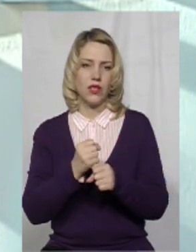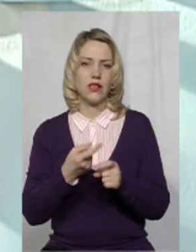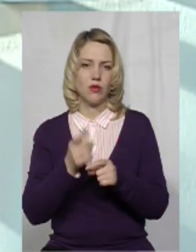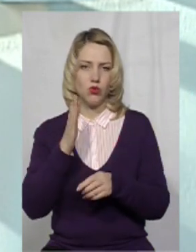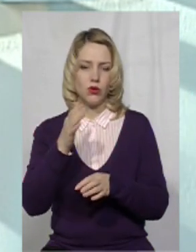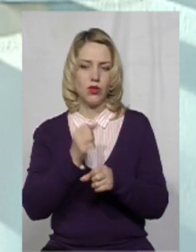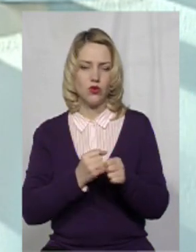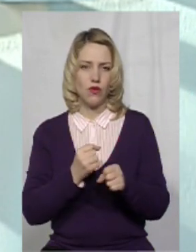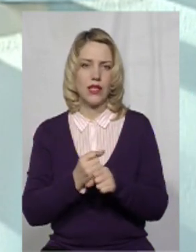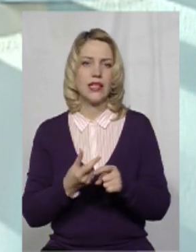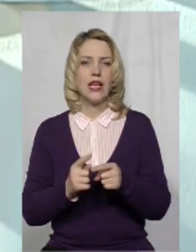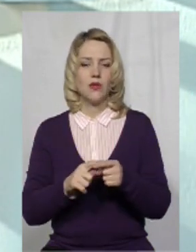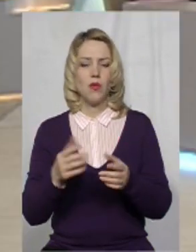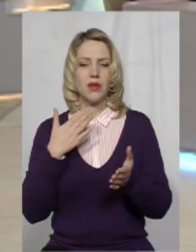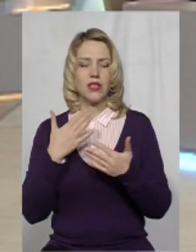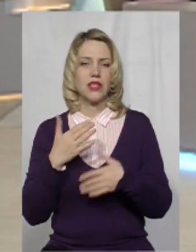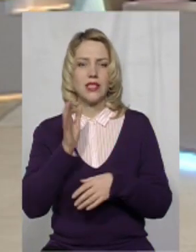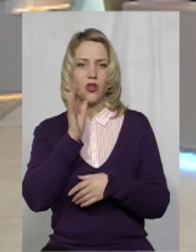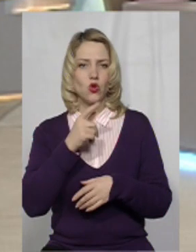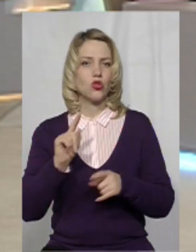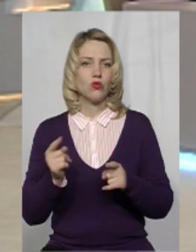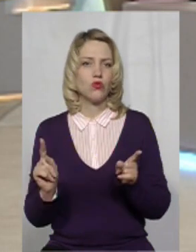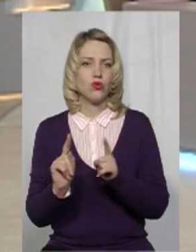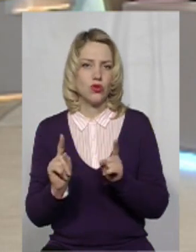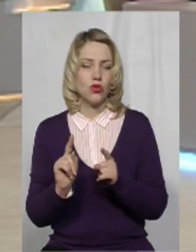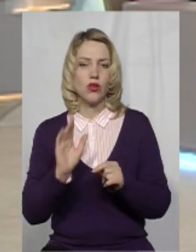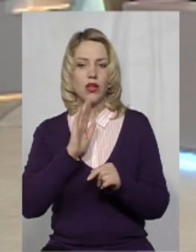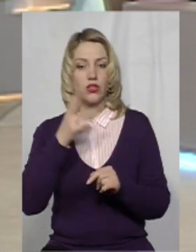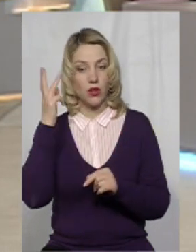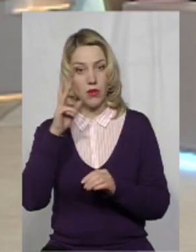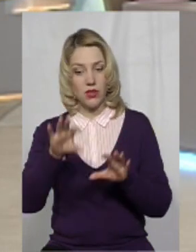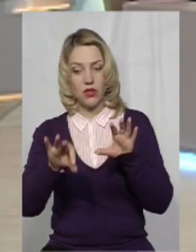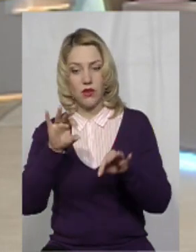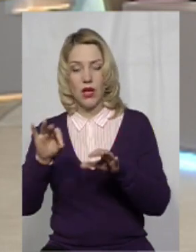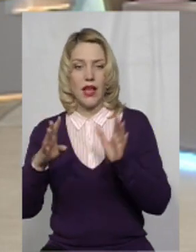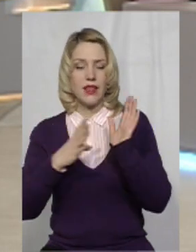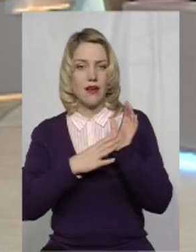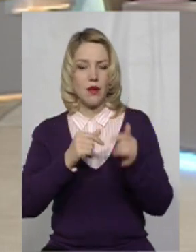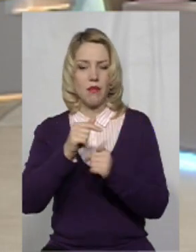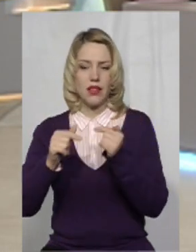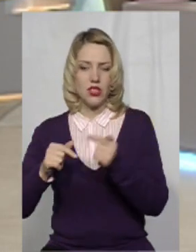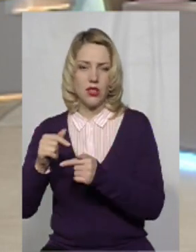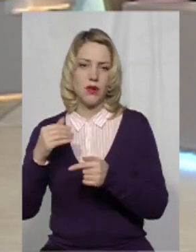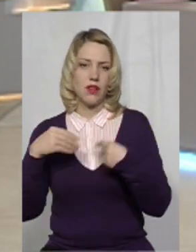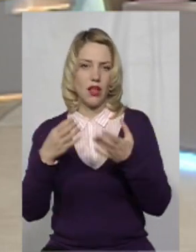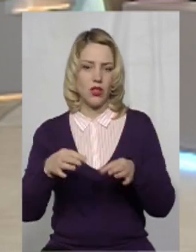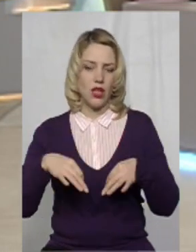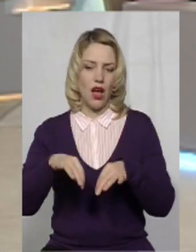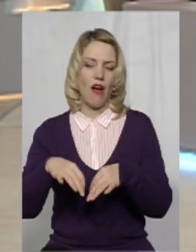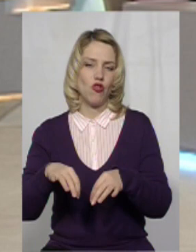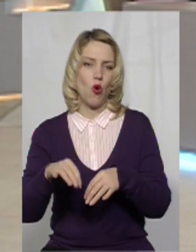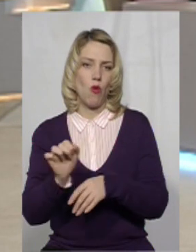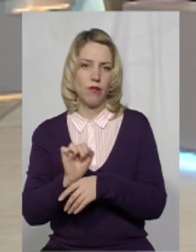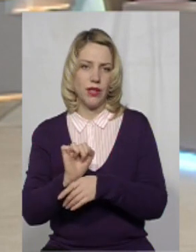що підхід досить серйозний. Сьогодні вже з наших хмельничан відібраний навіть менеджмент, надані їм службові автомобілі і